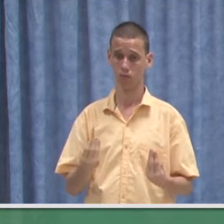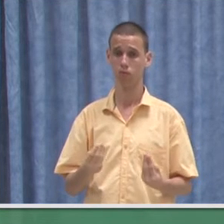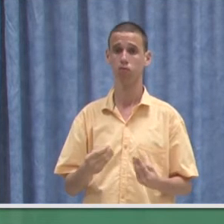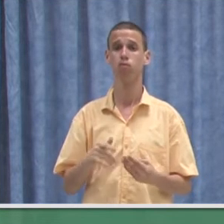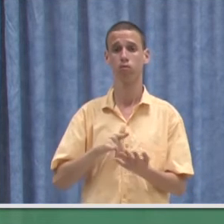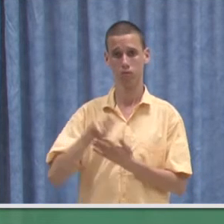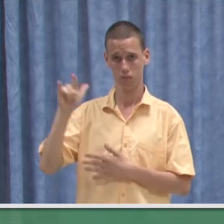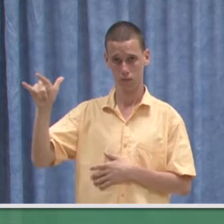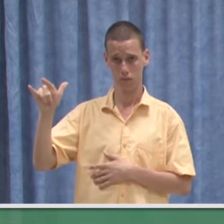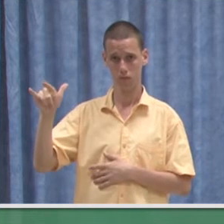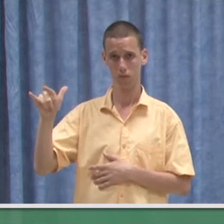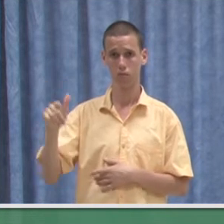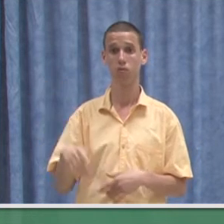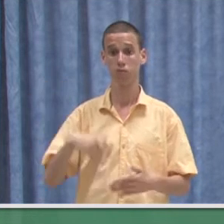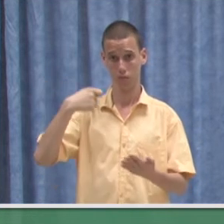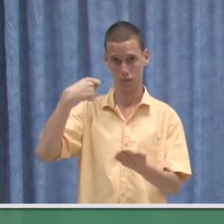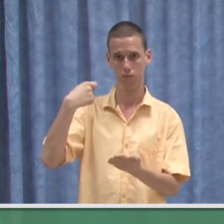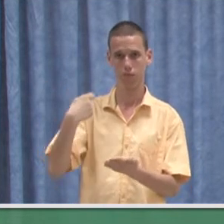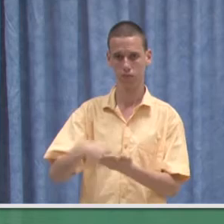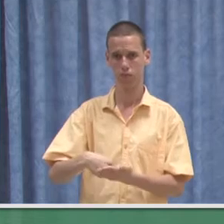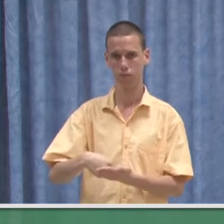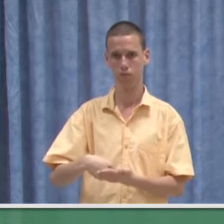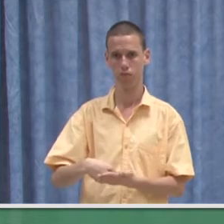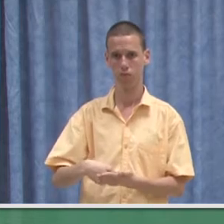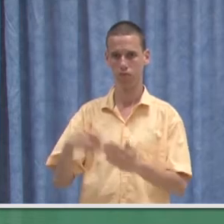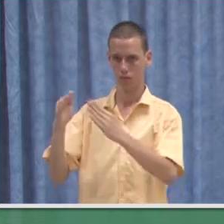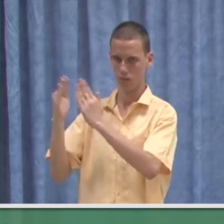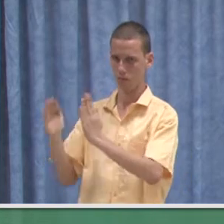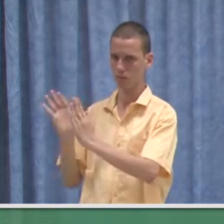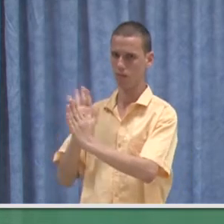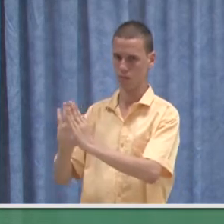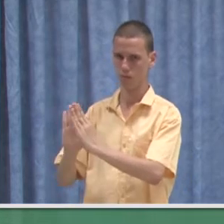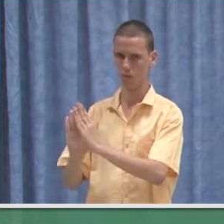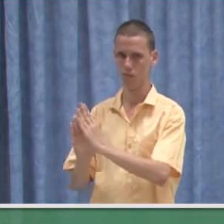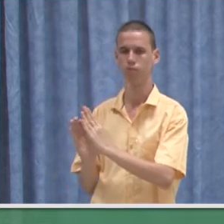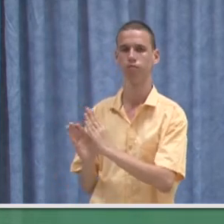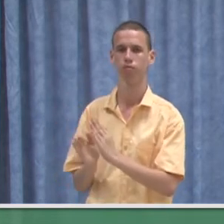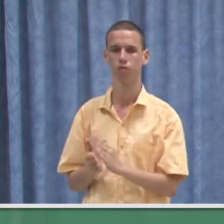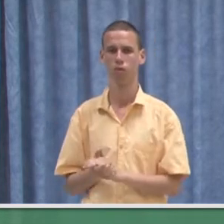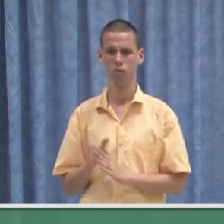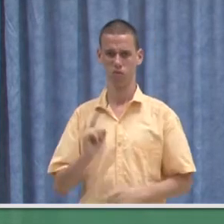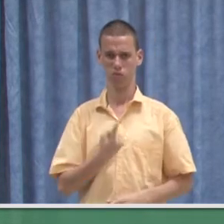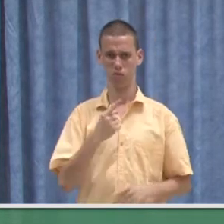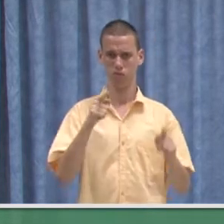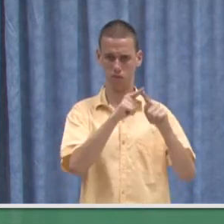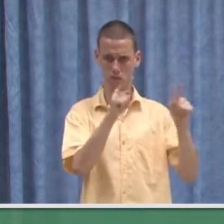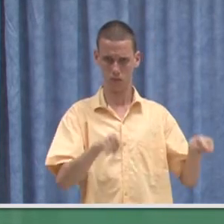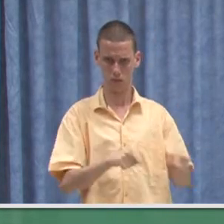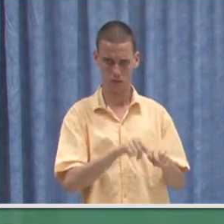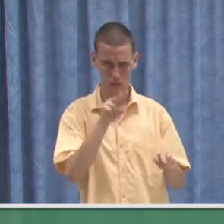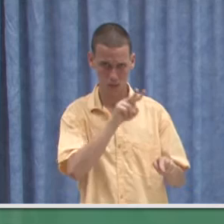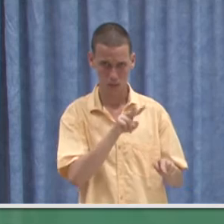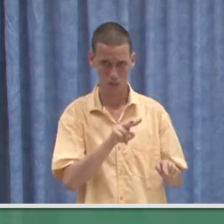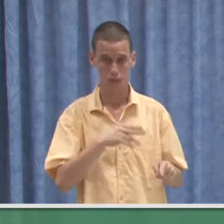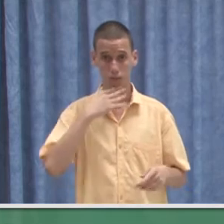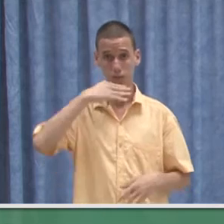avant qu'ils déplacent. Par contre, si les gens peuvent prendre une raison d'isance médicale, par exemple, then